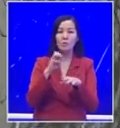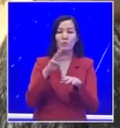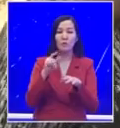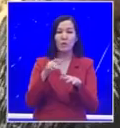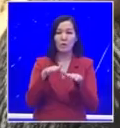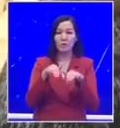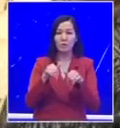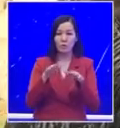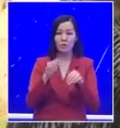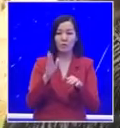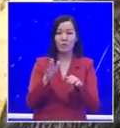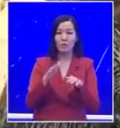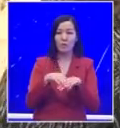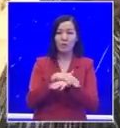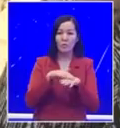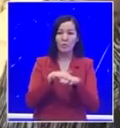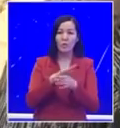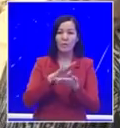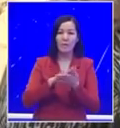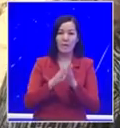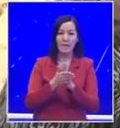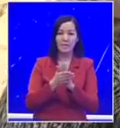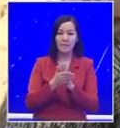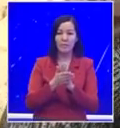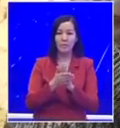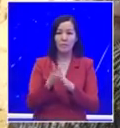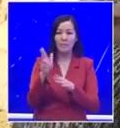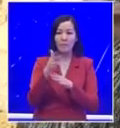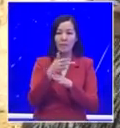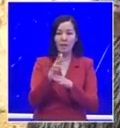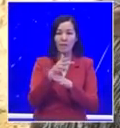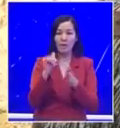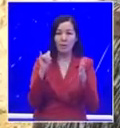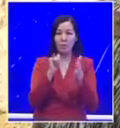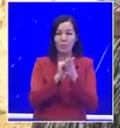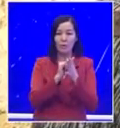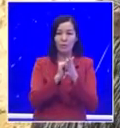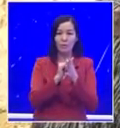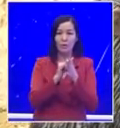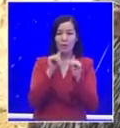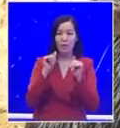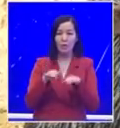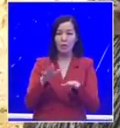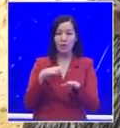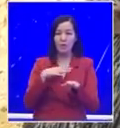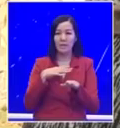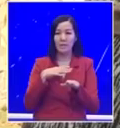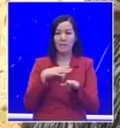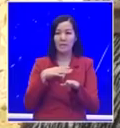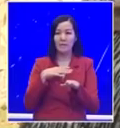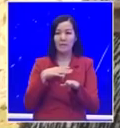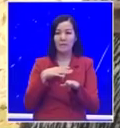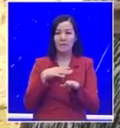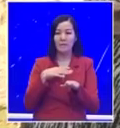ойластырған. Тұрғындармен келісе отырып, осы бейне бақылау камерасын қоюды ойластырып, соны